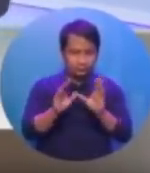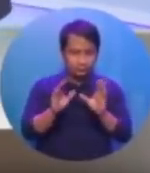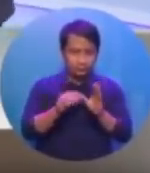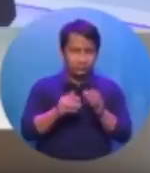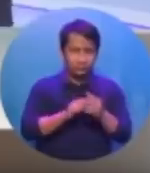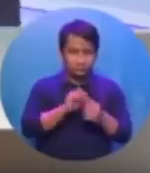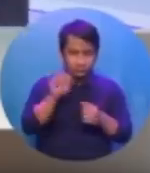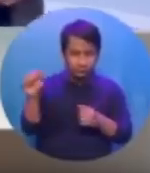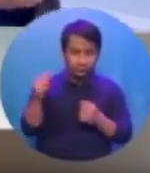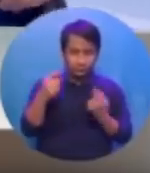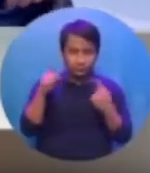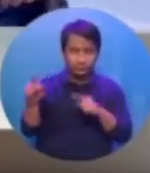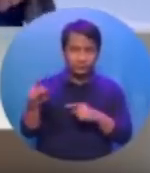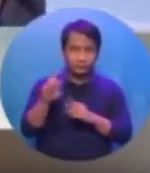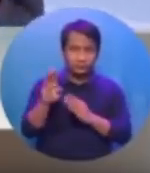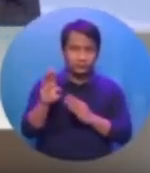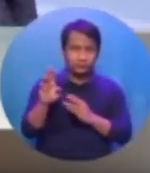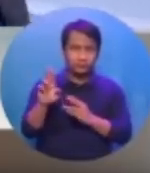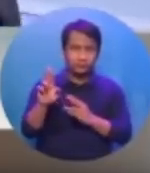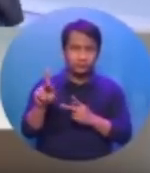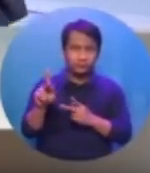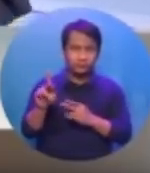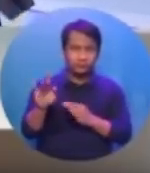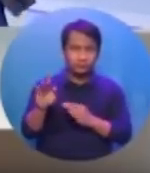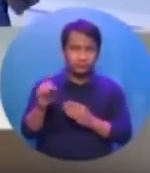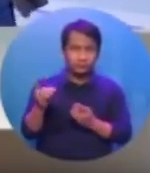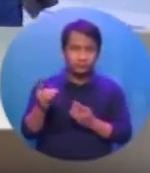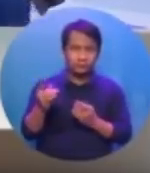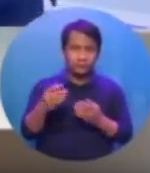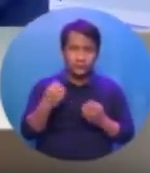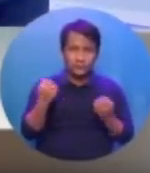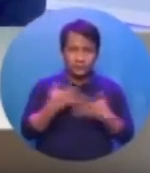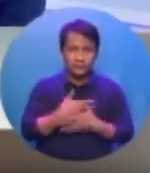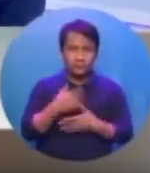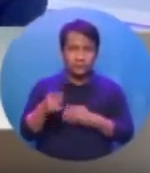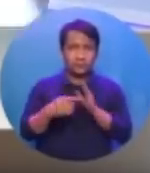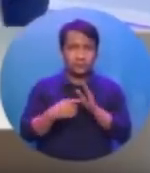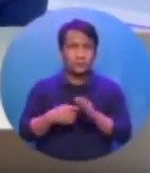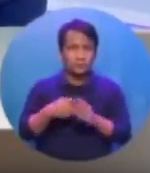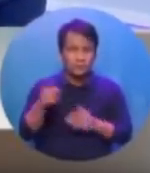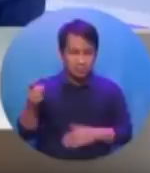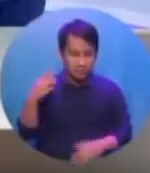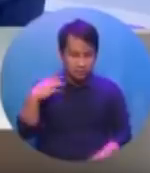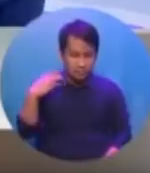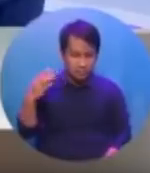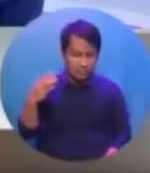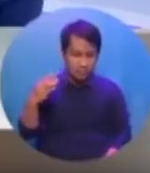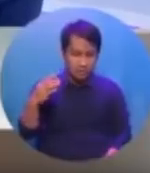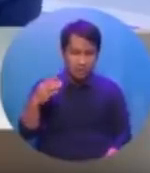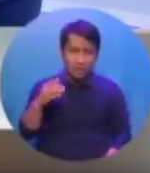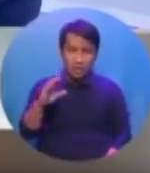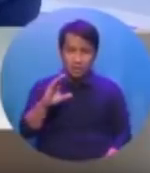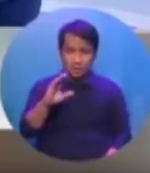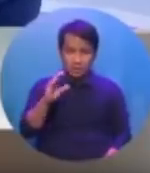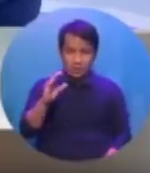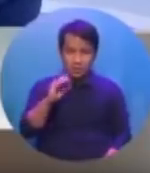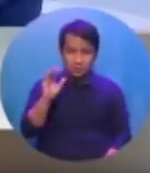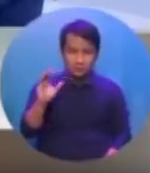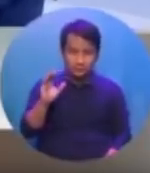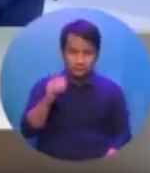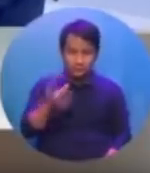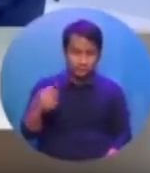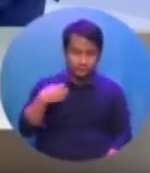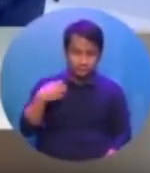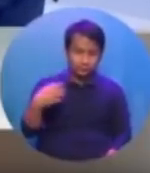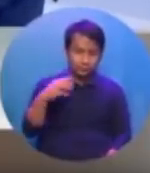tayo punta sa Bukidnon. Okay, Nay? Opo. Eto, Nay, kung natatakot ka sa banta, eto, si Colonel Kasan Ali, Chief of Police